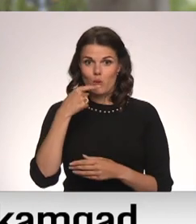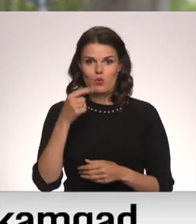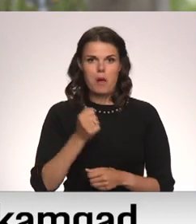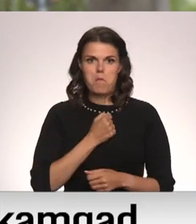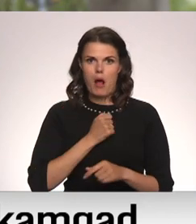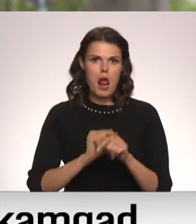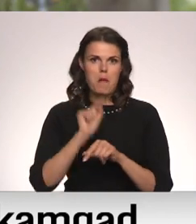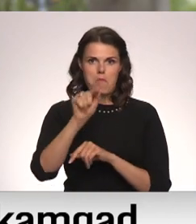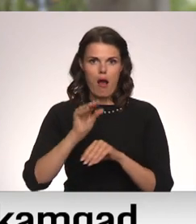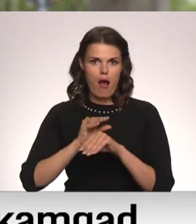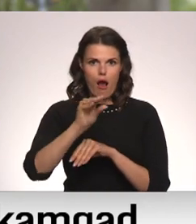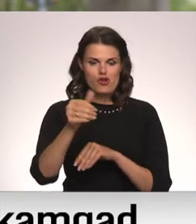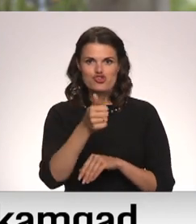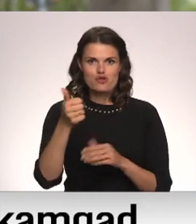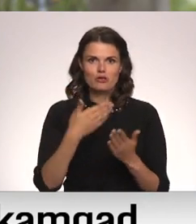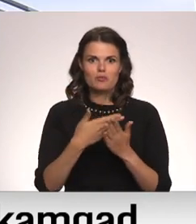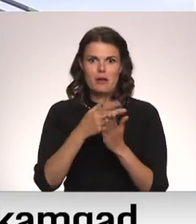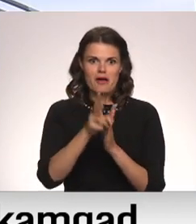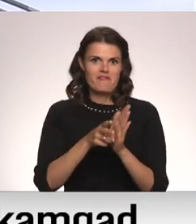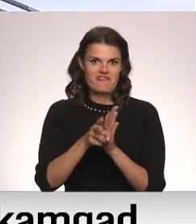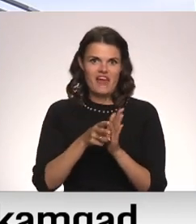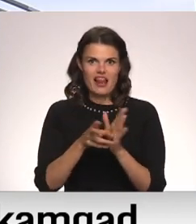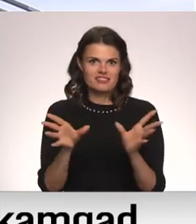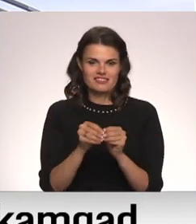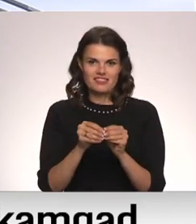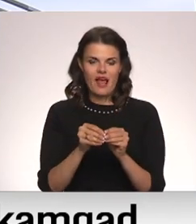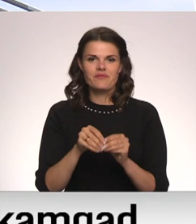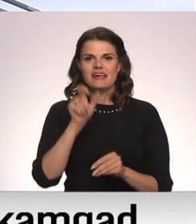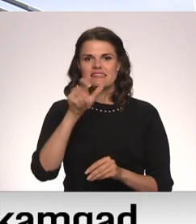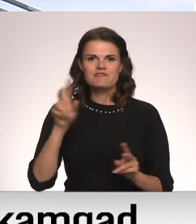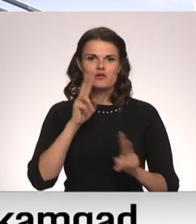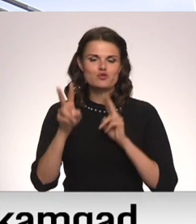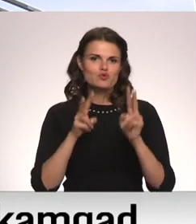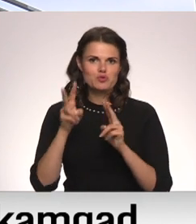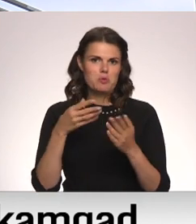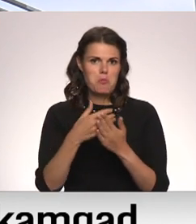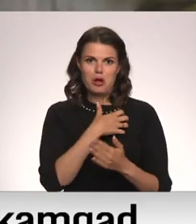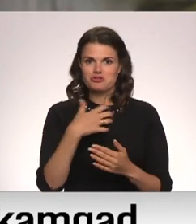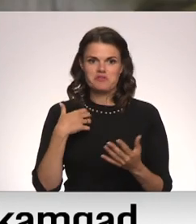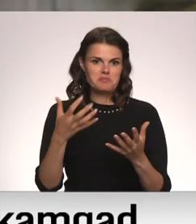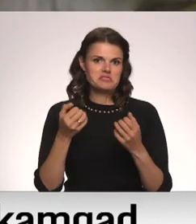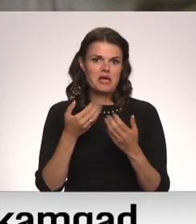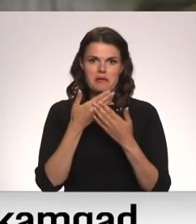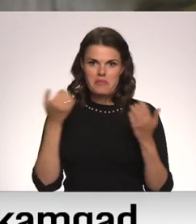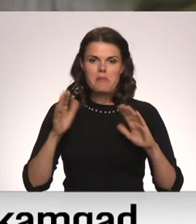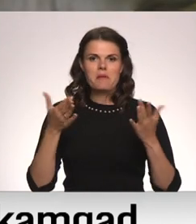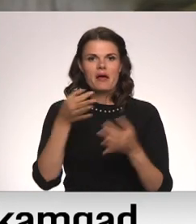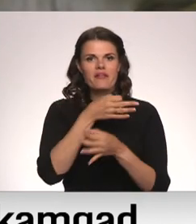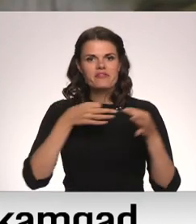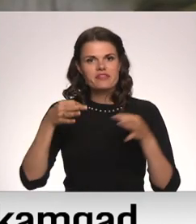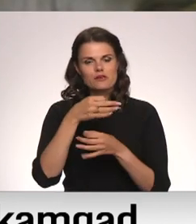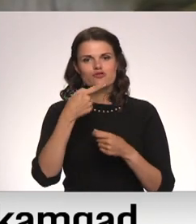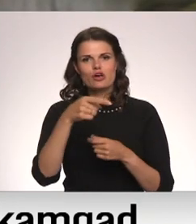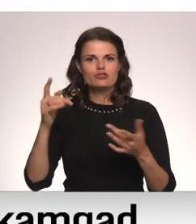pāri ir. Jo, nu, ir īpaši, ja vilciens iet. Iedzīvotāju sūdzības pašvaldībā gan nav saņemtas, tomēr diskusijas dažādās